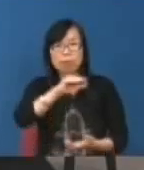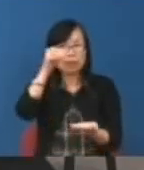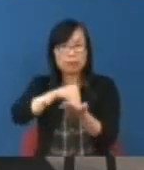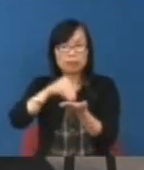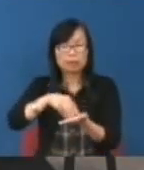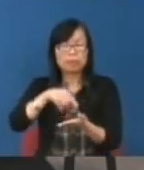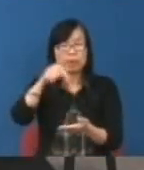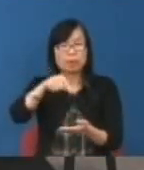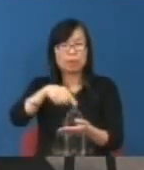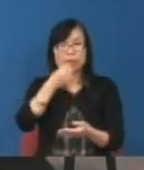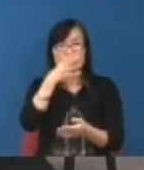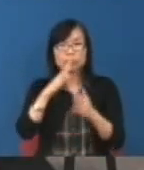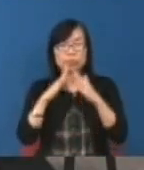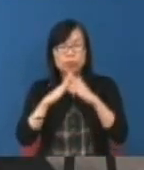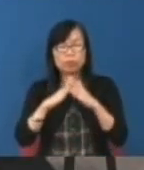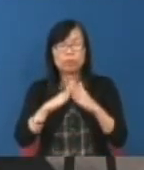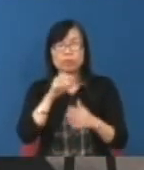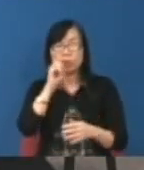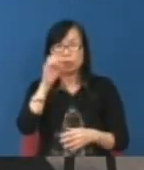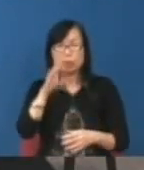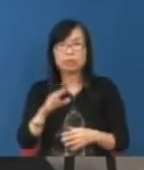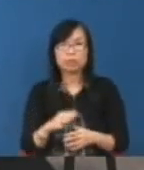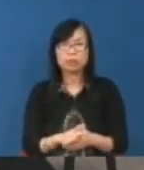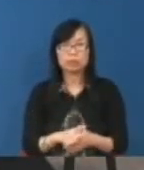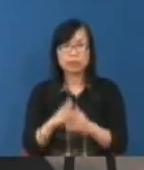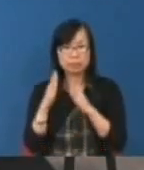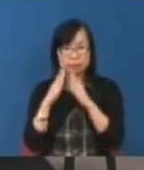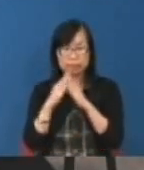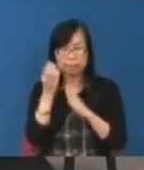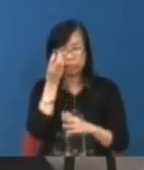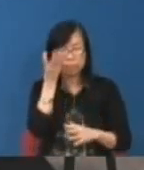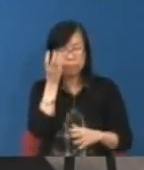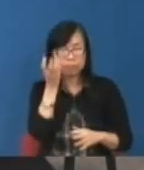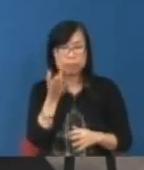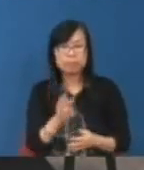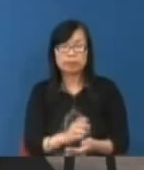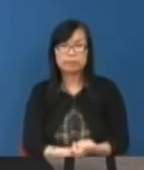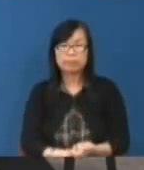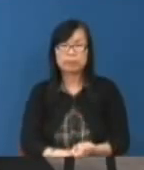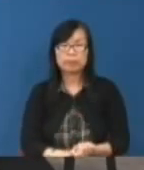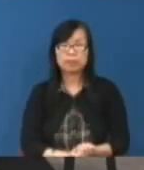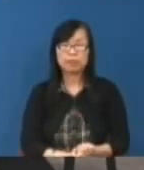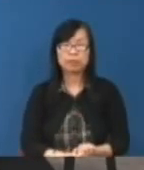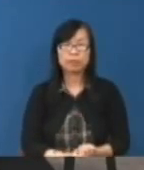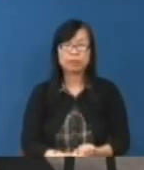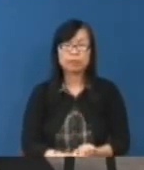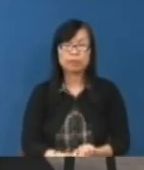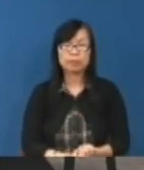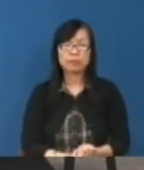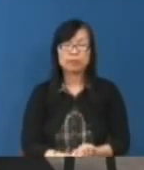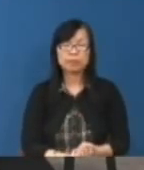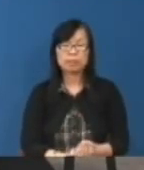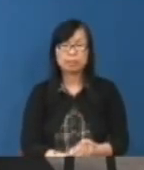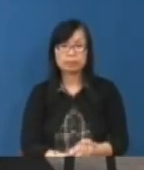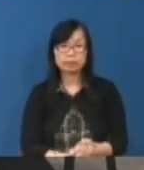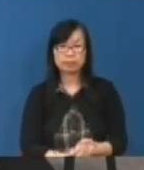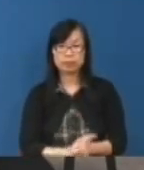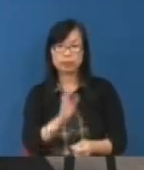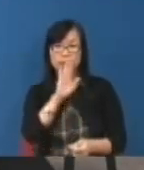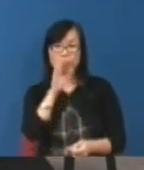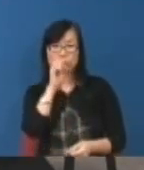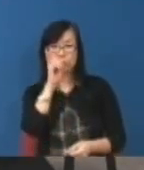權，現在他就講到歧視人家嘛，他說他應該連申請都不可以申請的嘛，那很簡單，如果你不可以